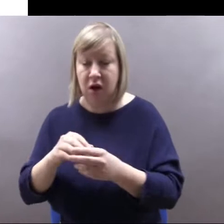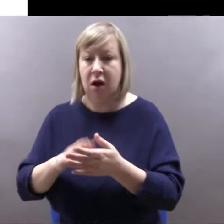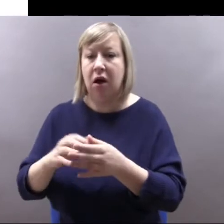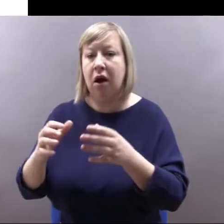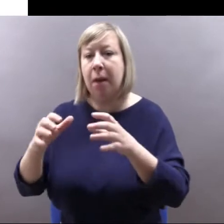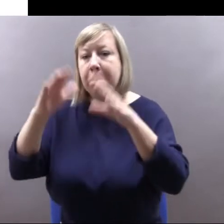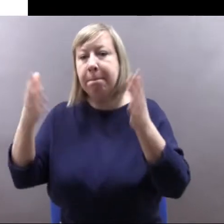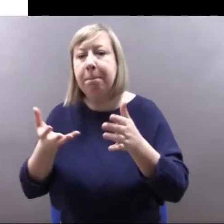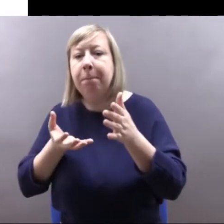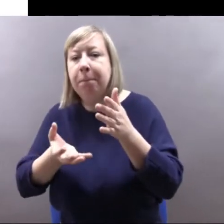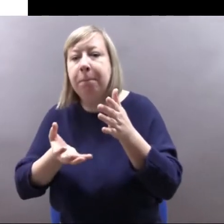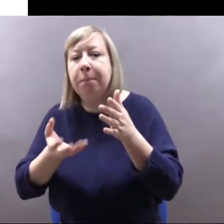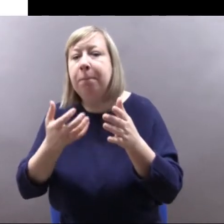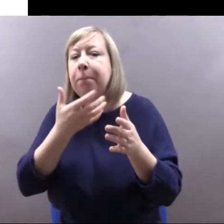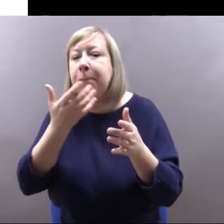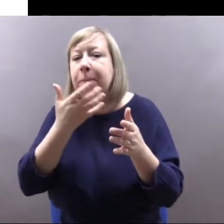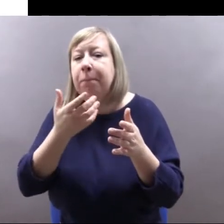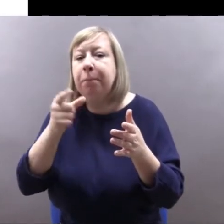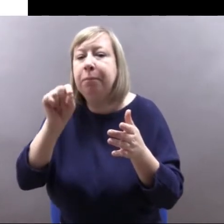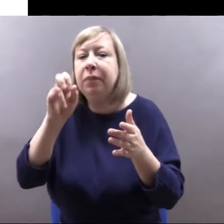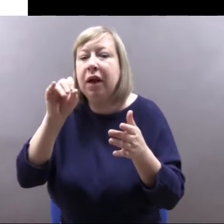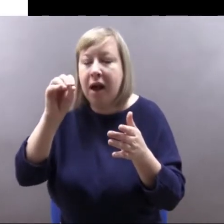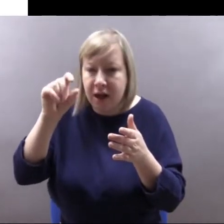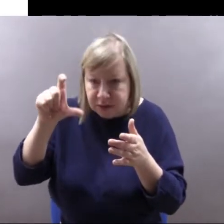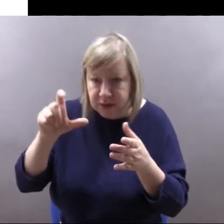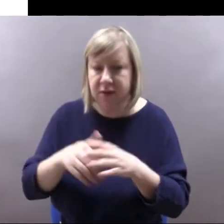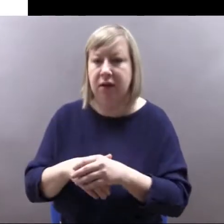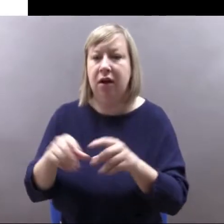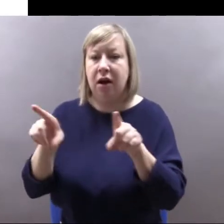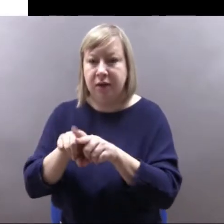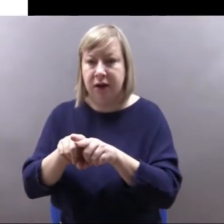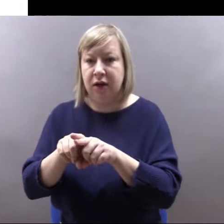30. Znaleziono skarb, 1211 monet.